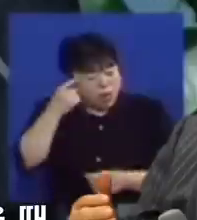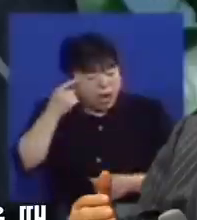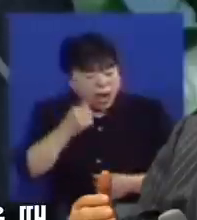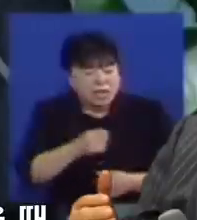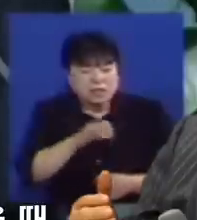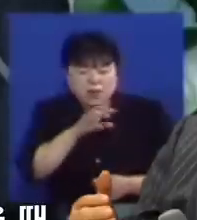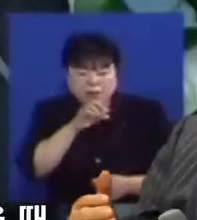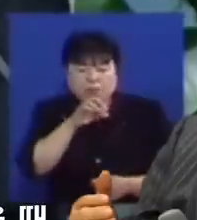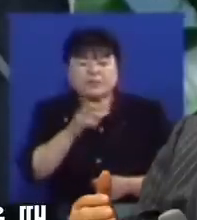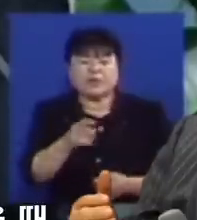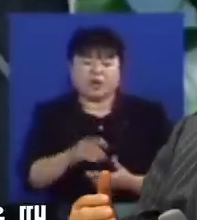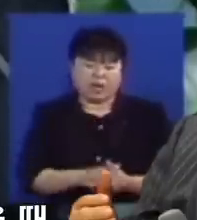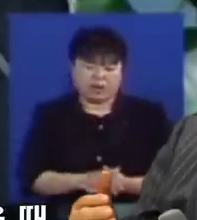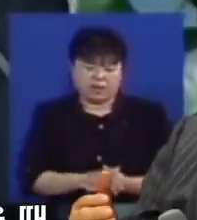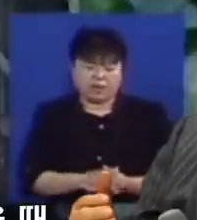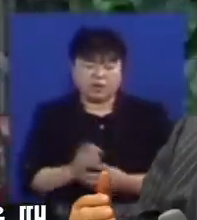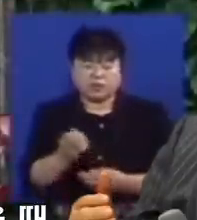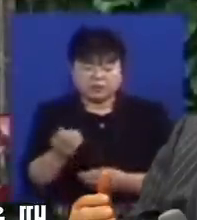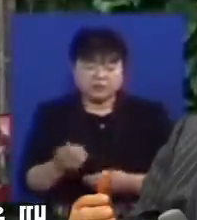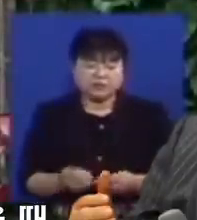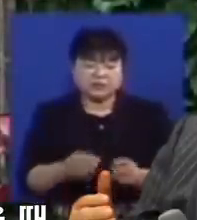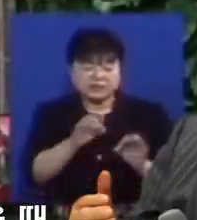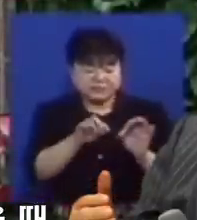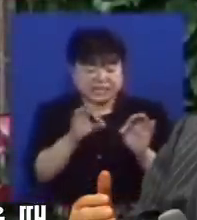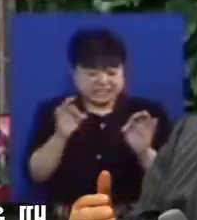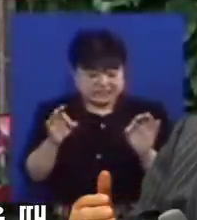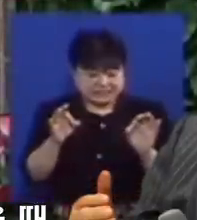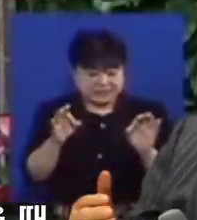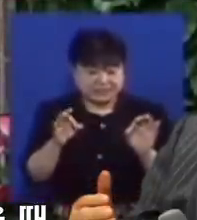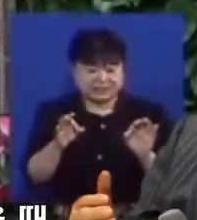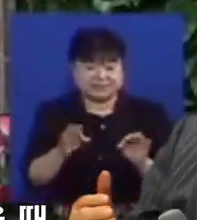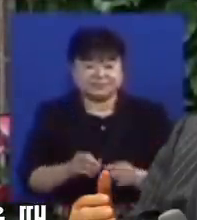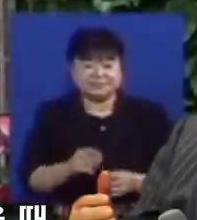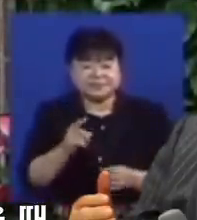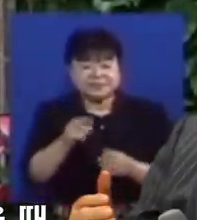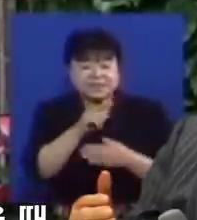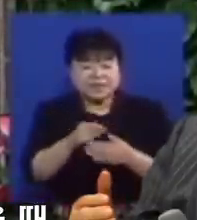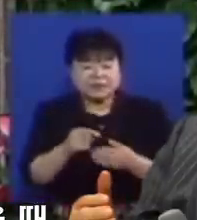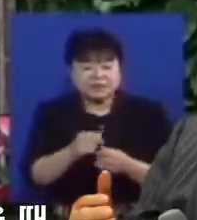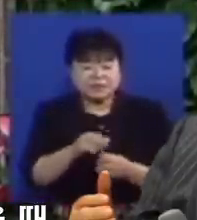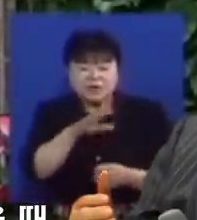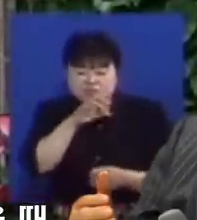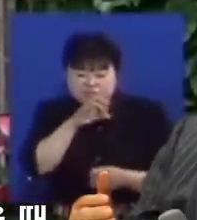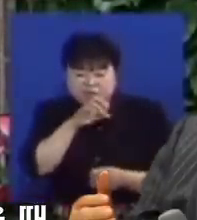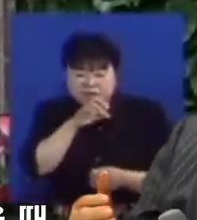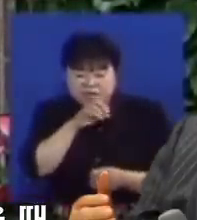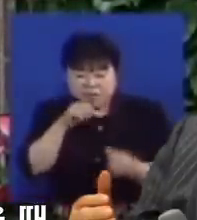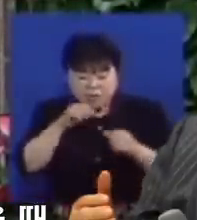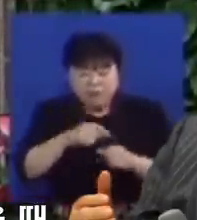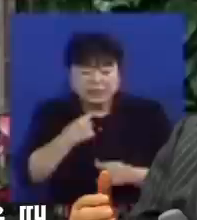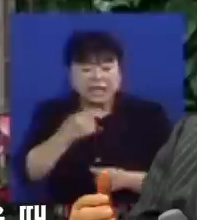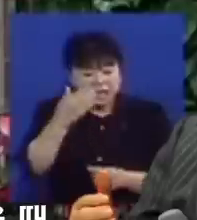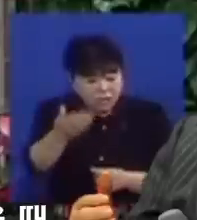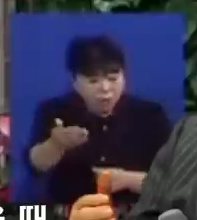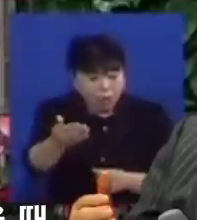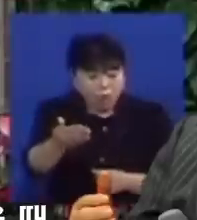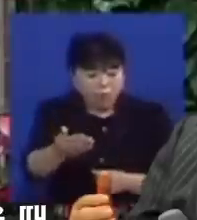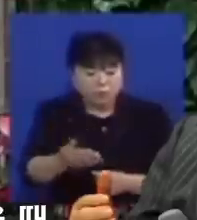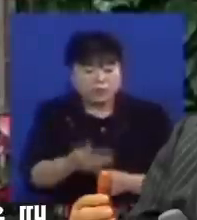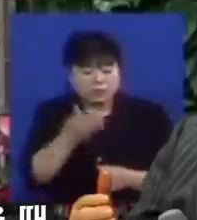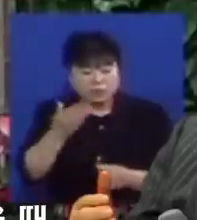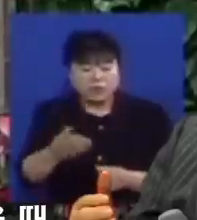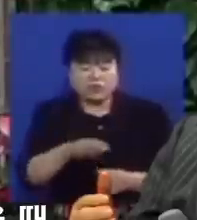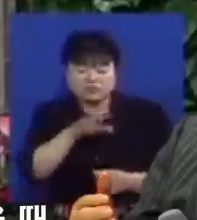원망했습니다. 고린도전서 10장 10절에 보면 그들 가운데 어떤 사람들이 원망하다가 멸망시키는 자에게 멸망하였나니 너희는 그들과